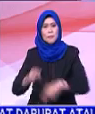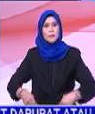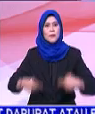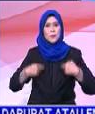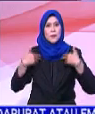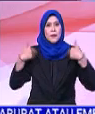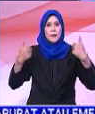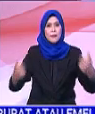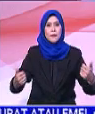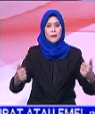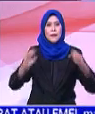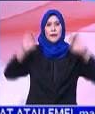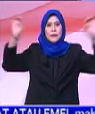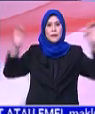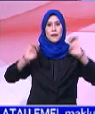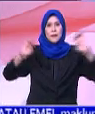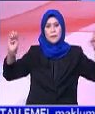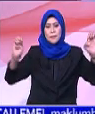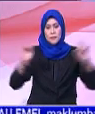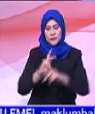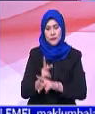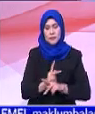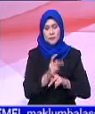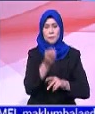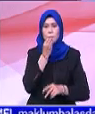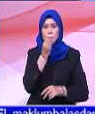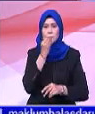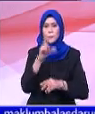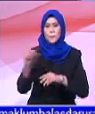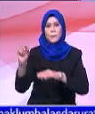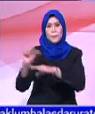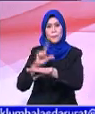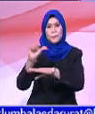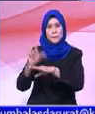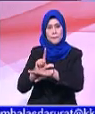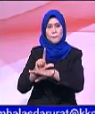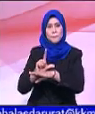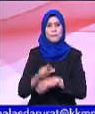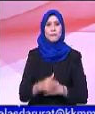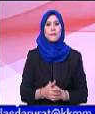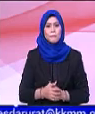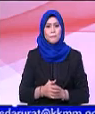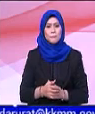kehidupan sehat dengan bernama jaga pemakanan setelah Tian intensif